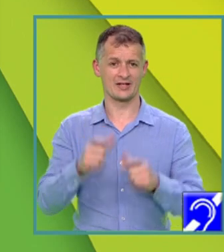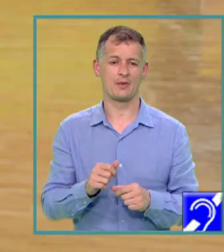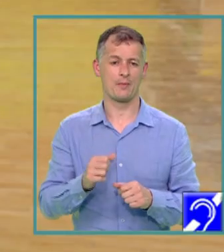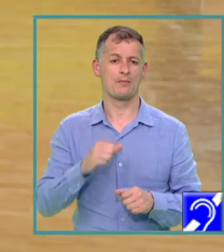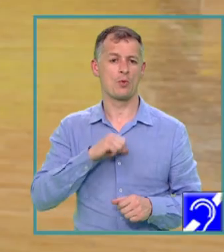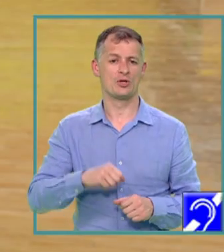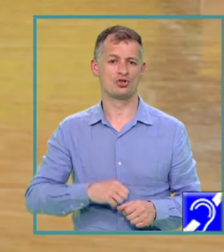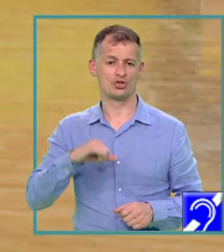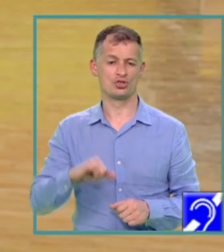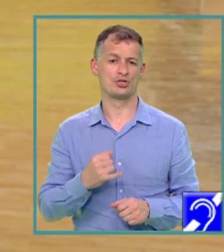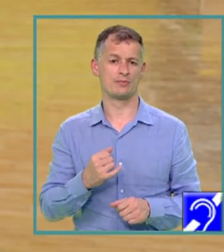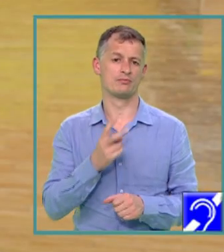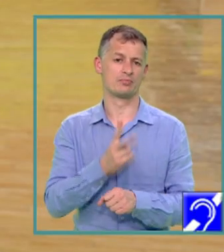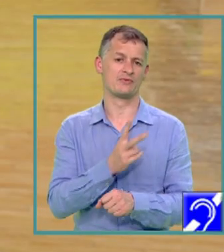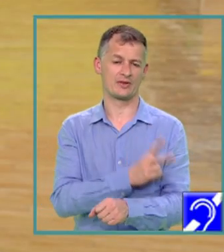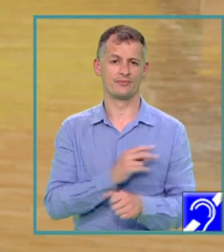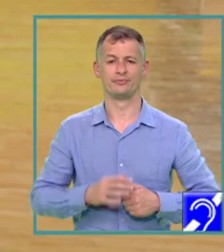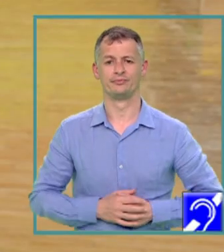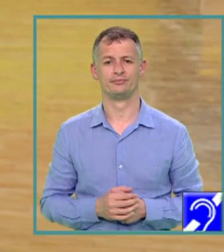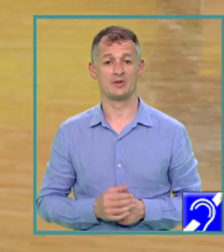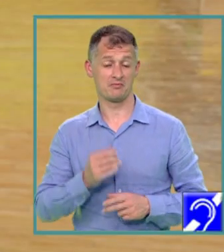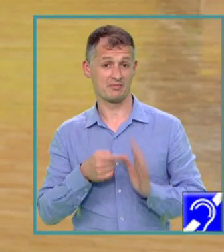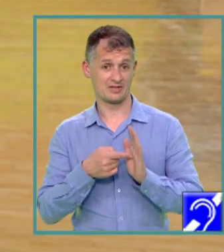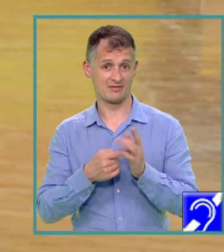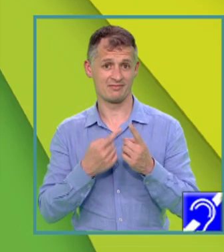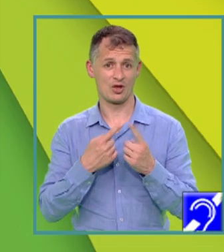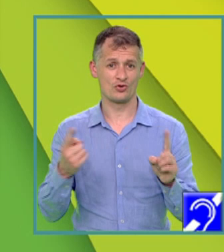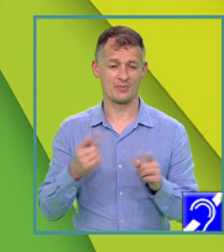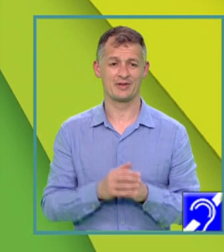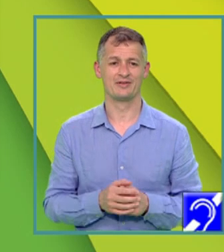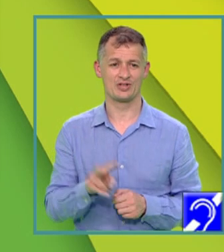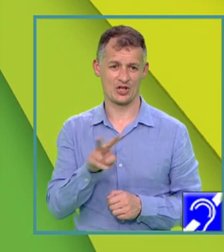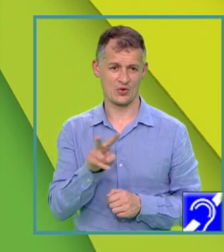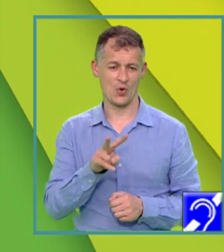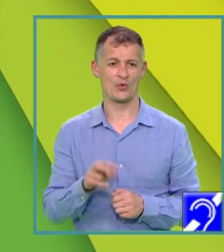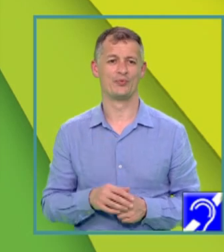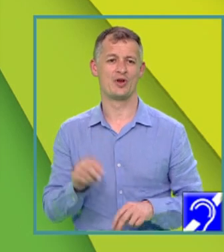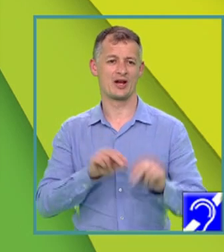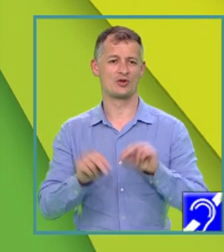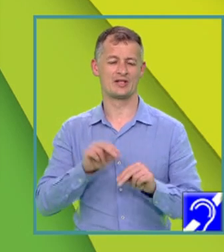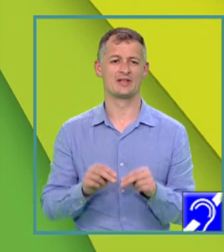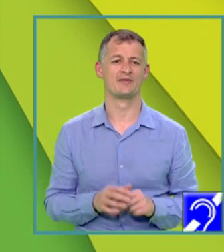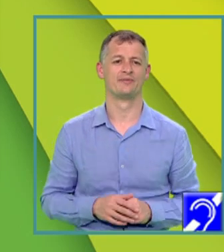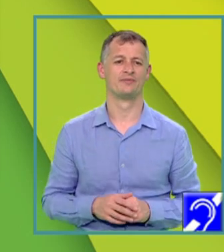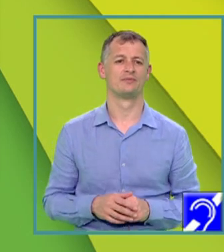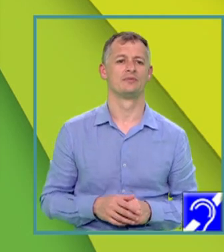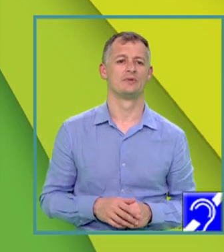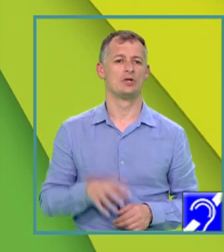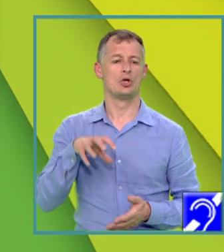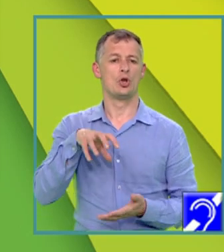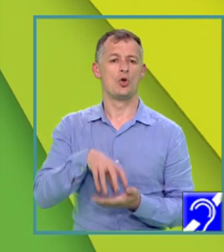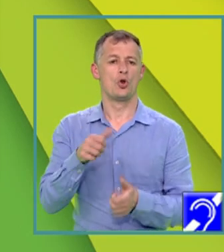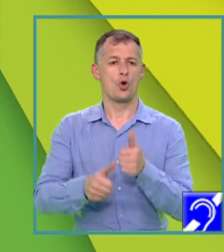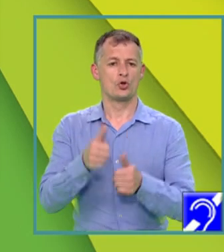private. Iată că vă voi prezenta câteva deosebiri dintre cele două tipuri de organizații. Mediul concurențial,